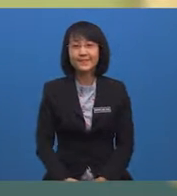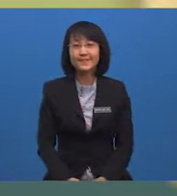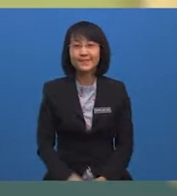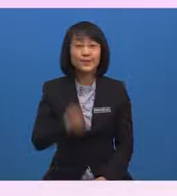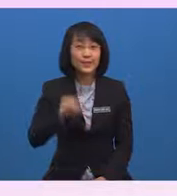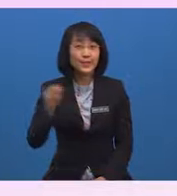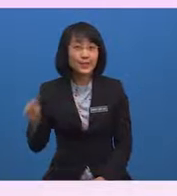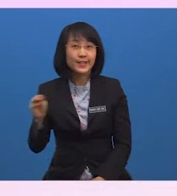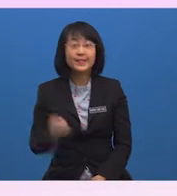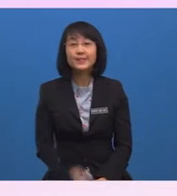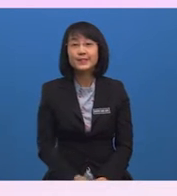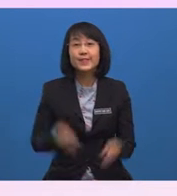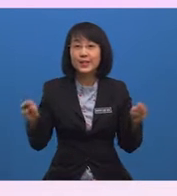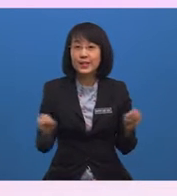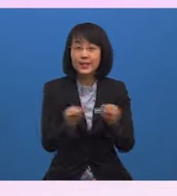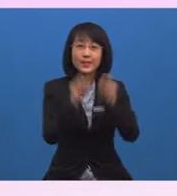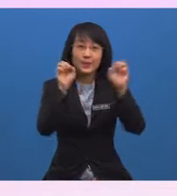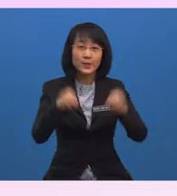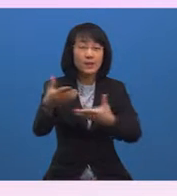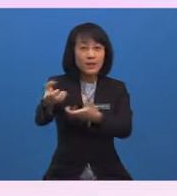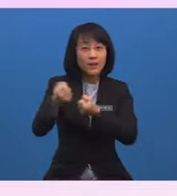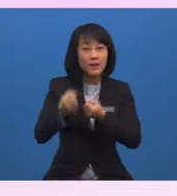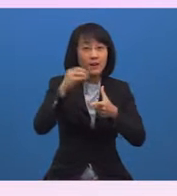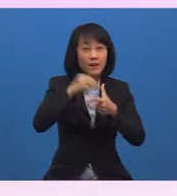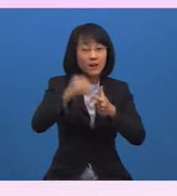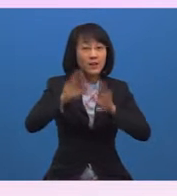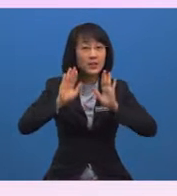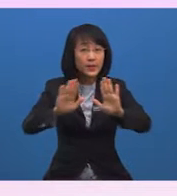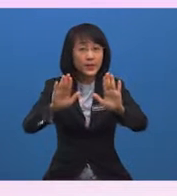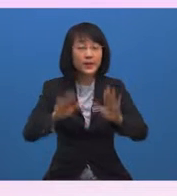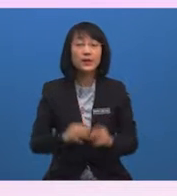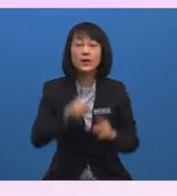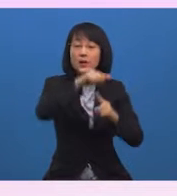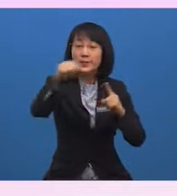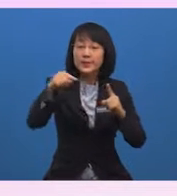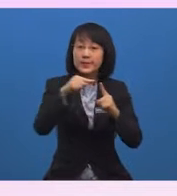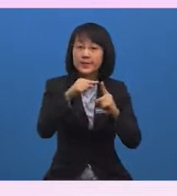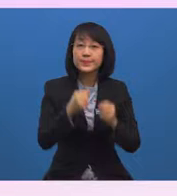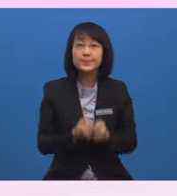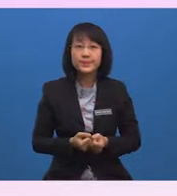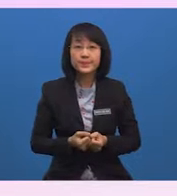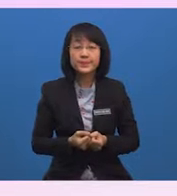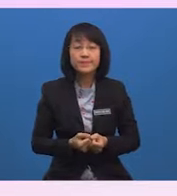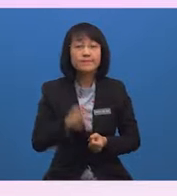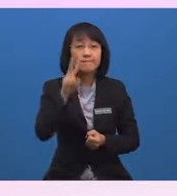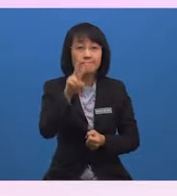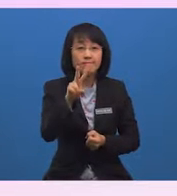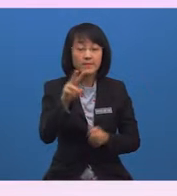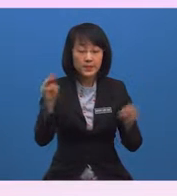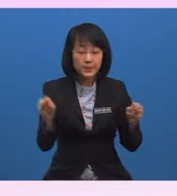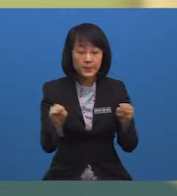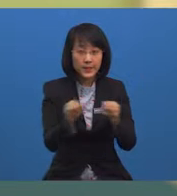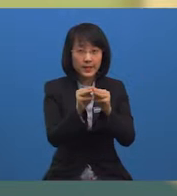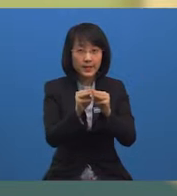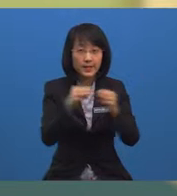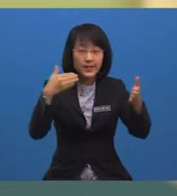Murid-murid, magnet boleh menarik atau menolak apabila dua magnet didekatkan.